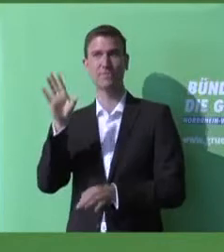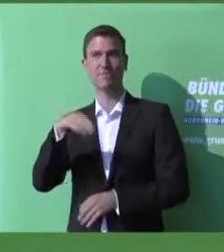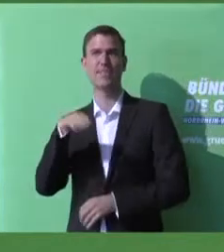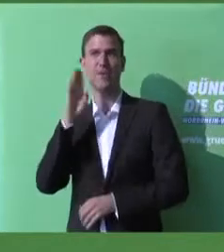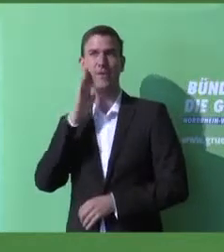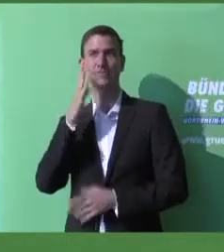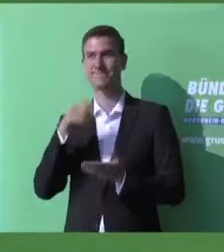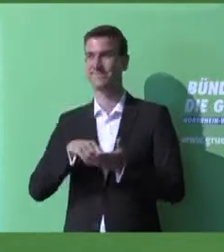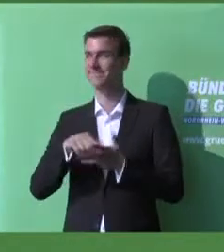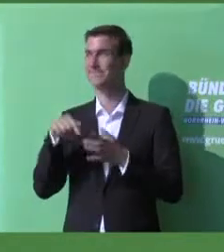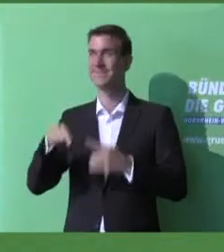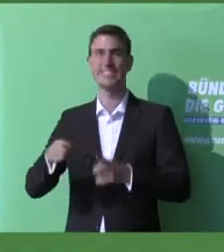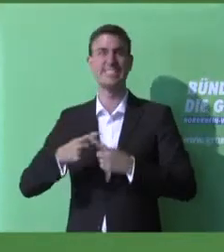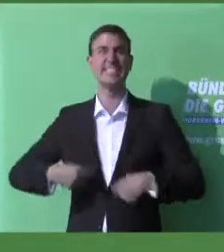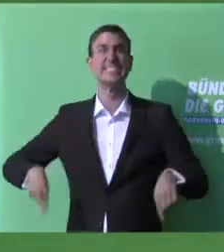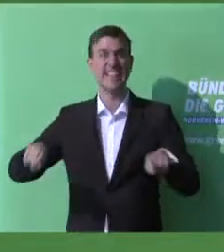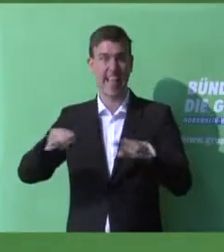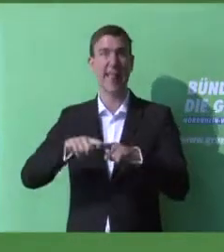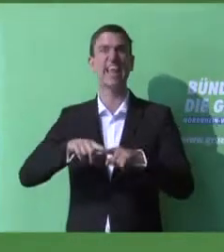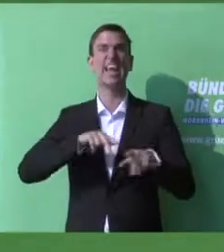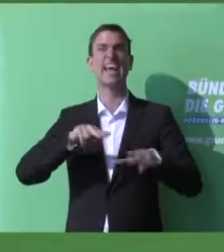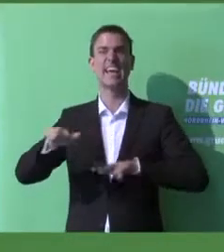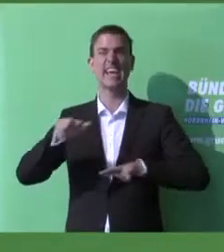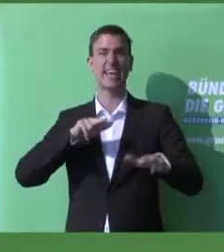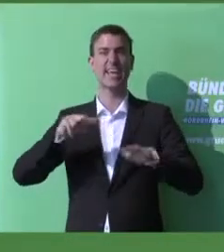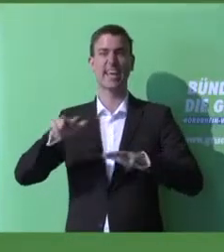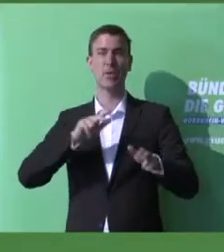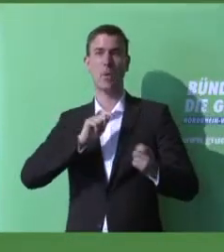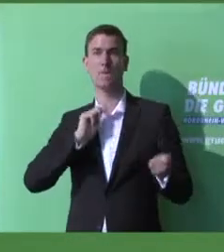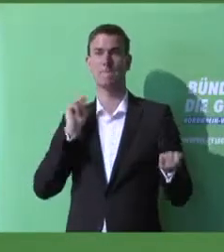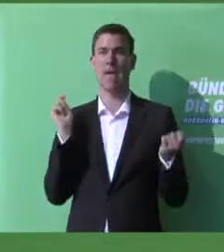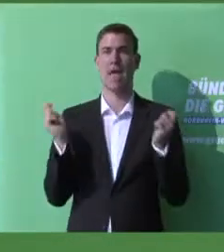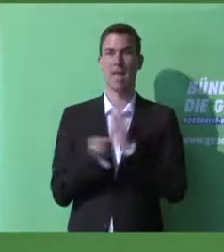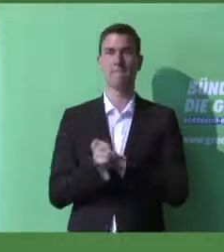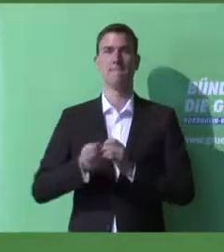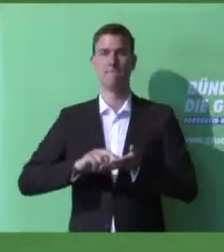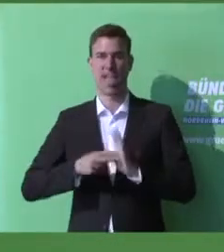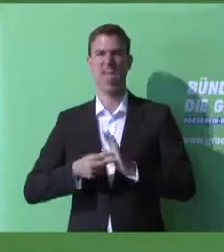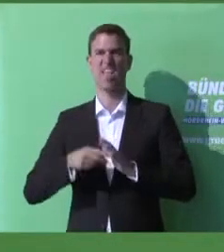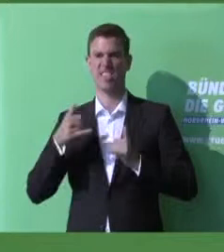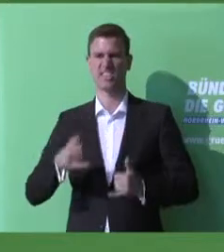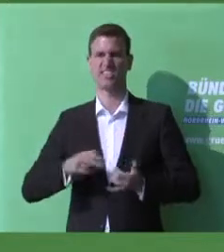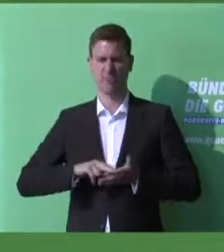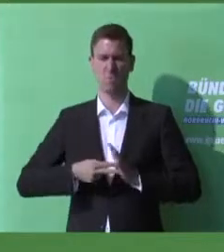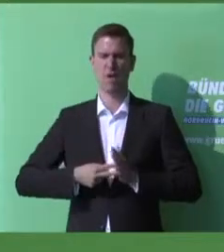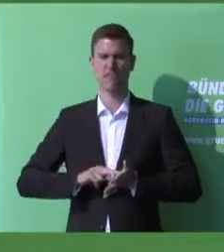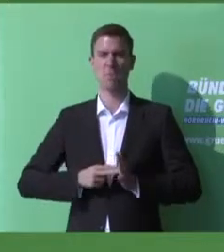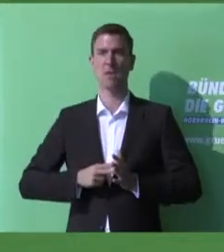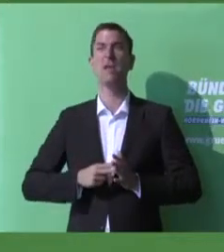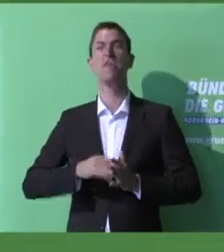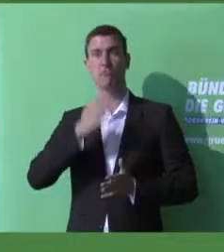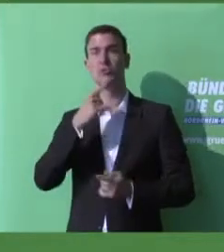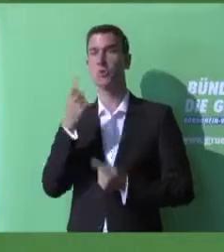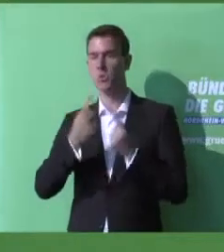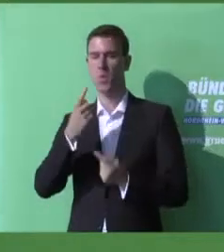in diesem Saal wird heute ein Regierungsumsturz geplant und vorbereitet. Ein grüner